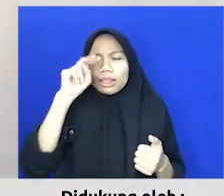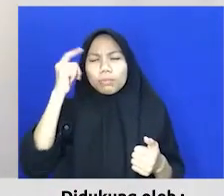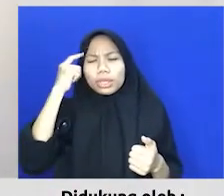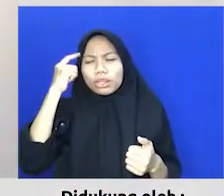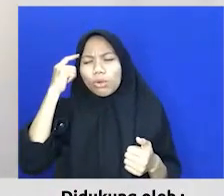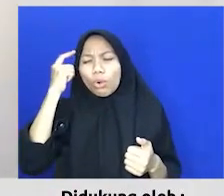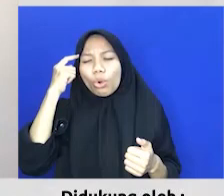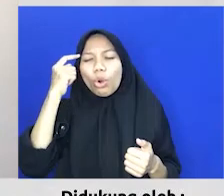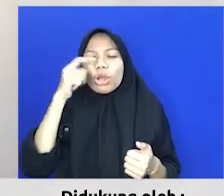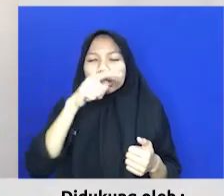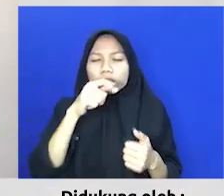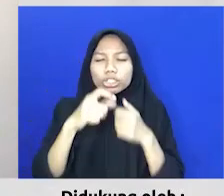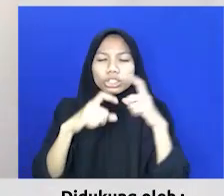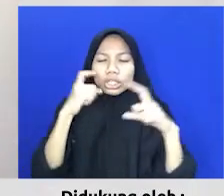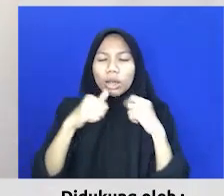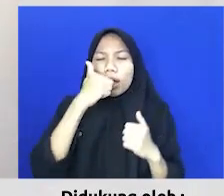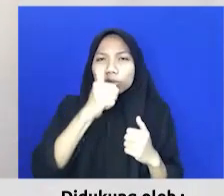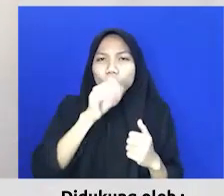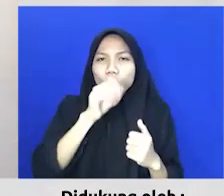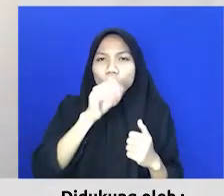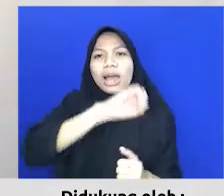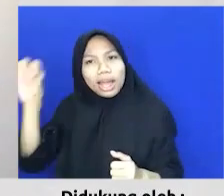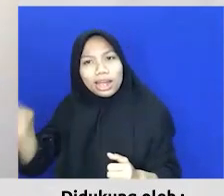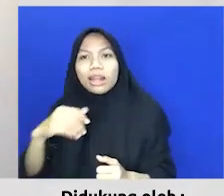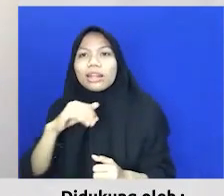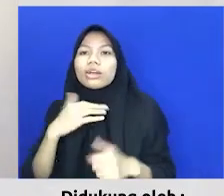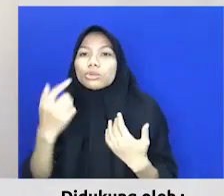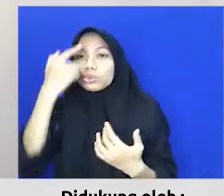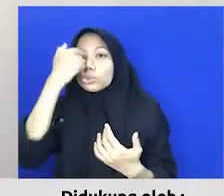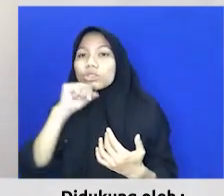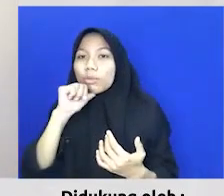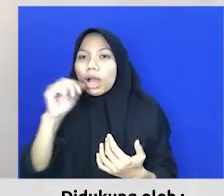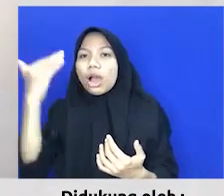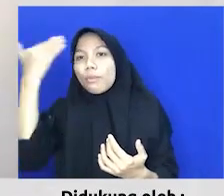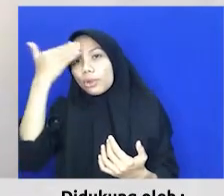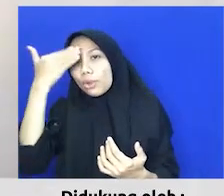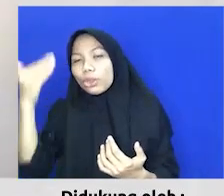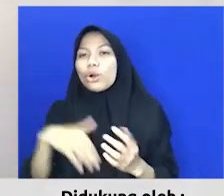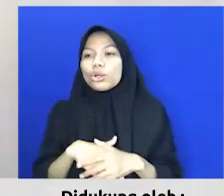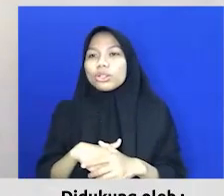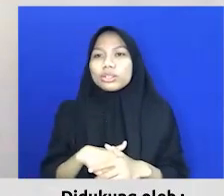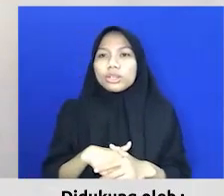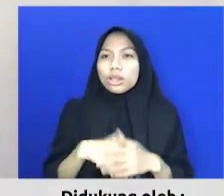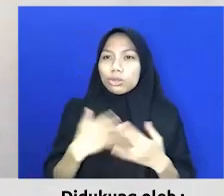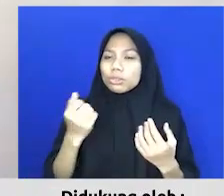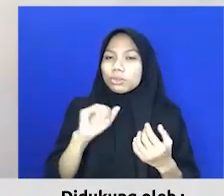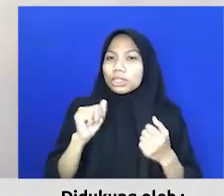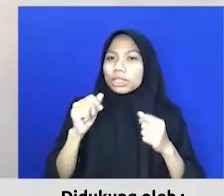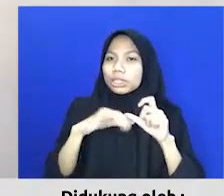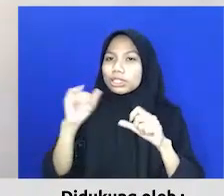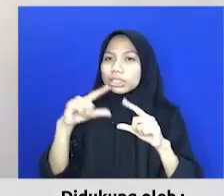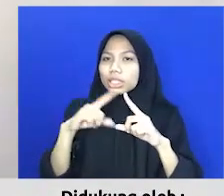dan memberikan pembabakan, artinya apa pembabakan, perubahan-perubahan waktu kepada